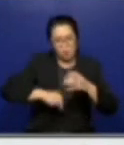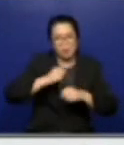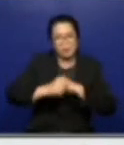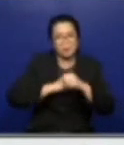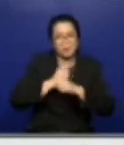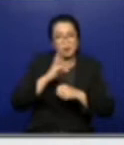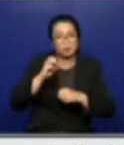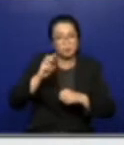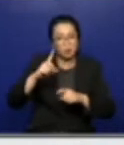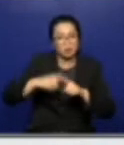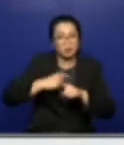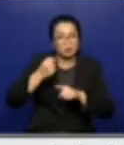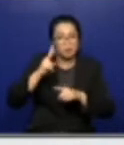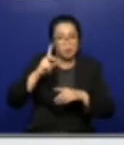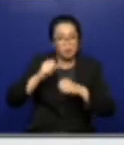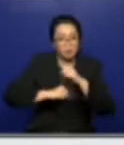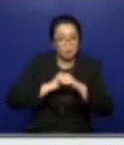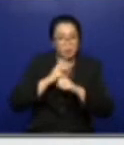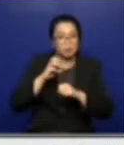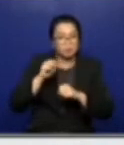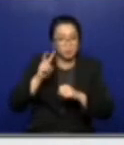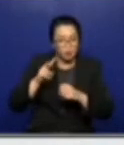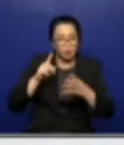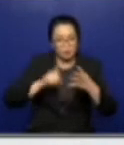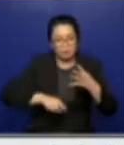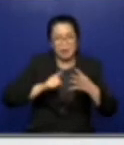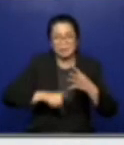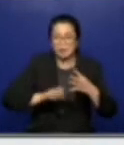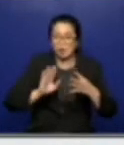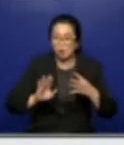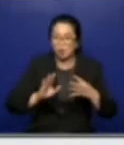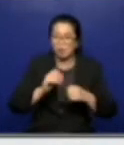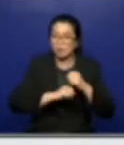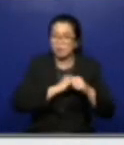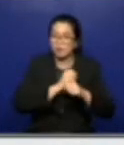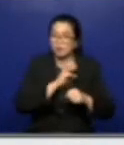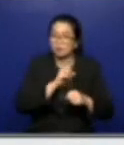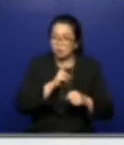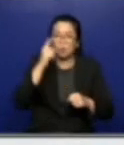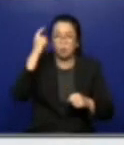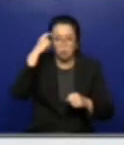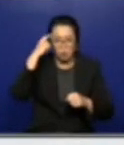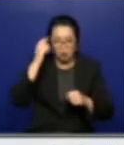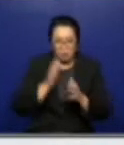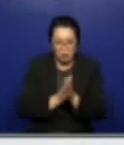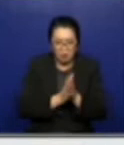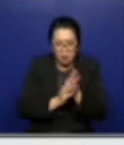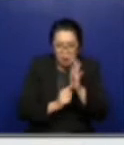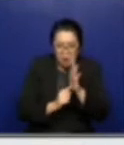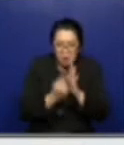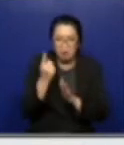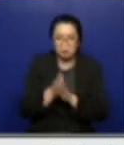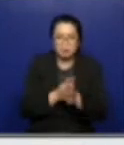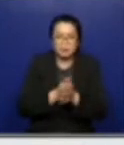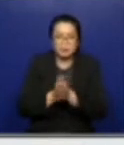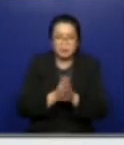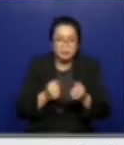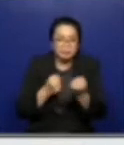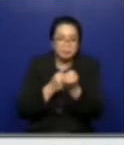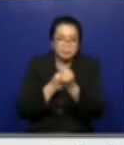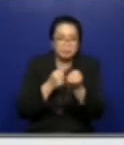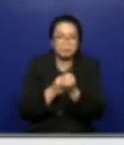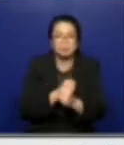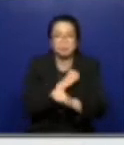ครับอย่างที่ท่านสมาชิกก่อนหน้าเรียนไปตามไทม์ไลน์กว่าเราจะเริ่มมีแอคชั่นจริงๆก็ปาเข้าไปเดือน3เดือน4แ